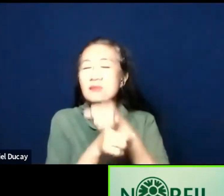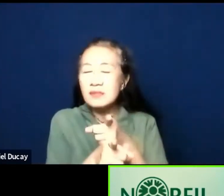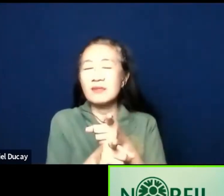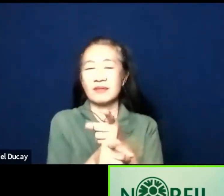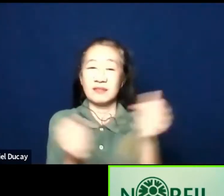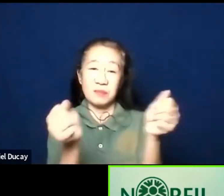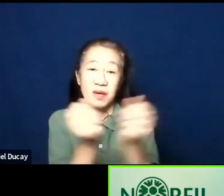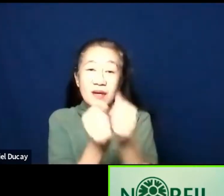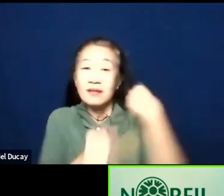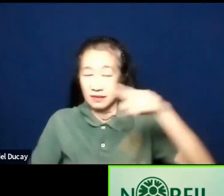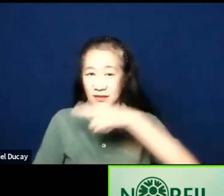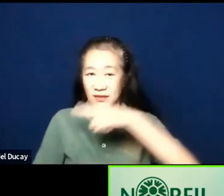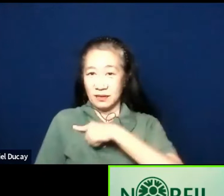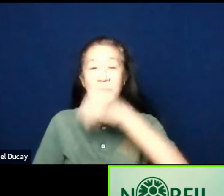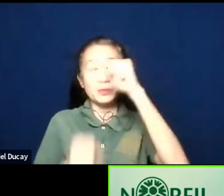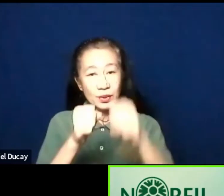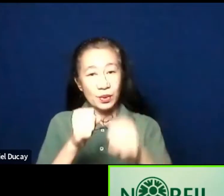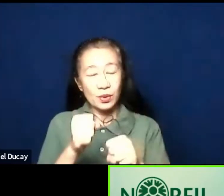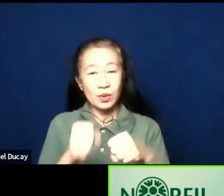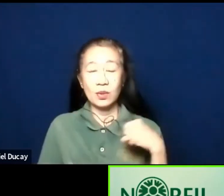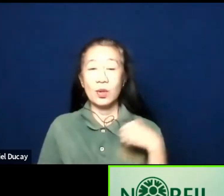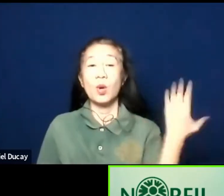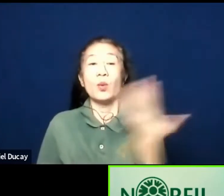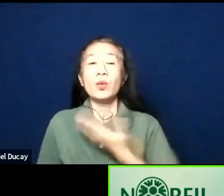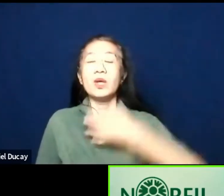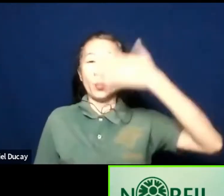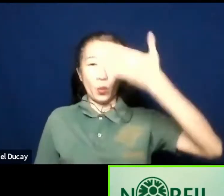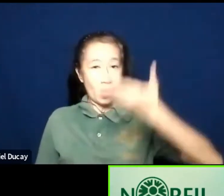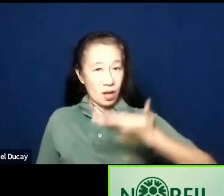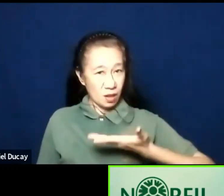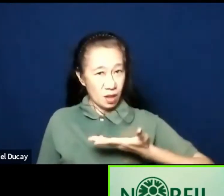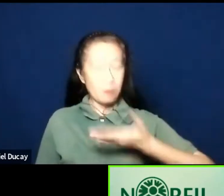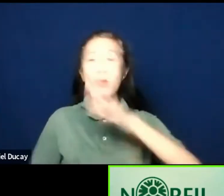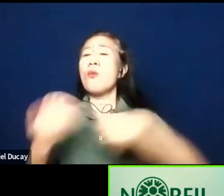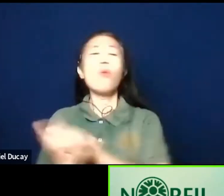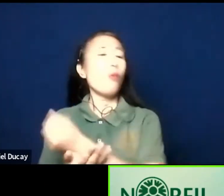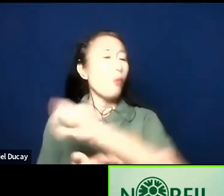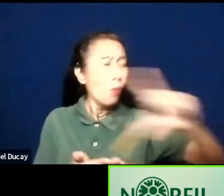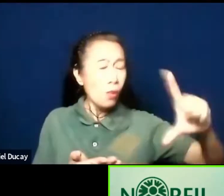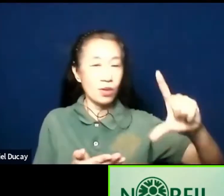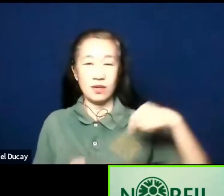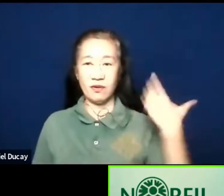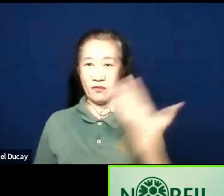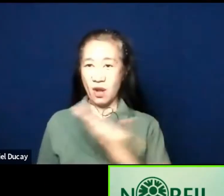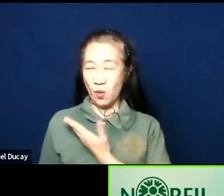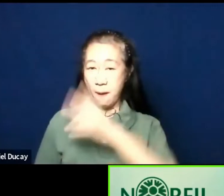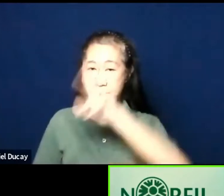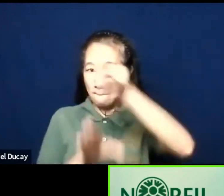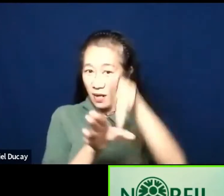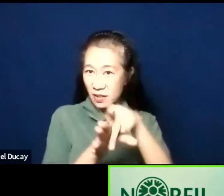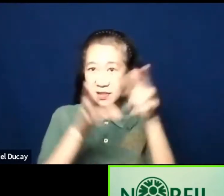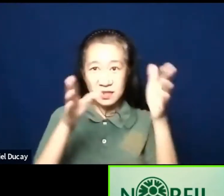tayo. So, no, wini-welcome natin no ang lahat ng ating mga